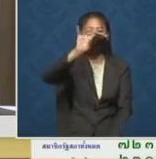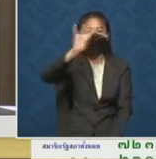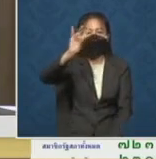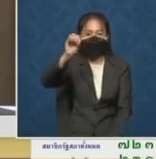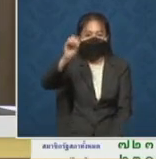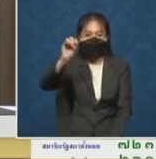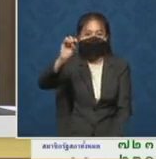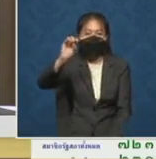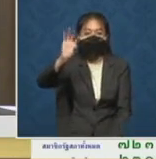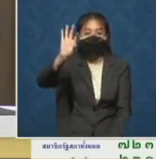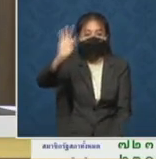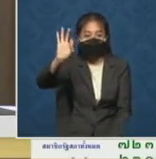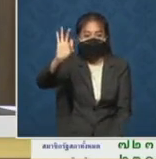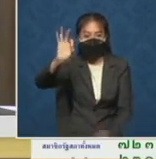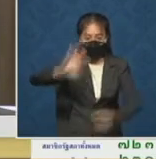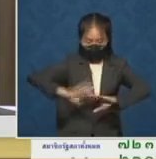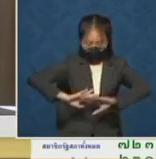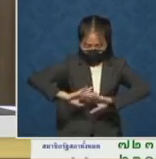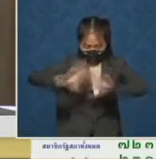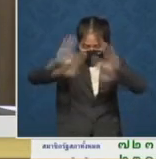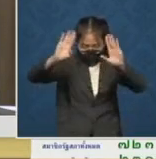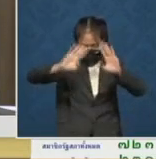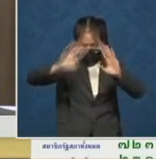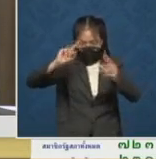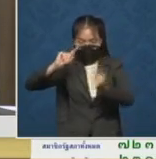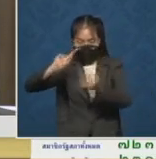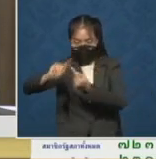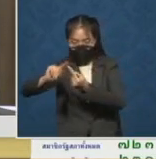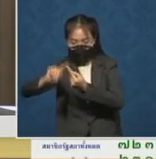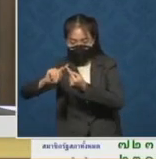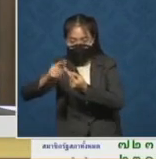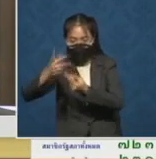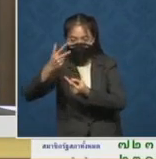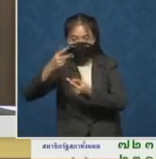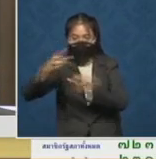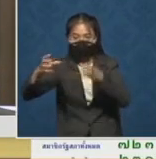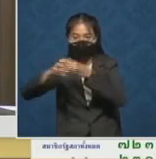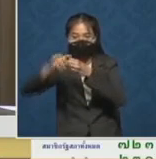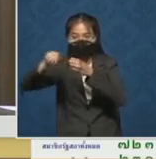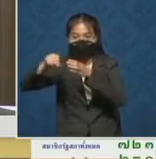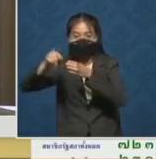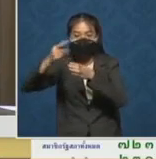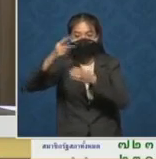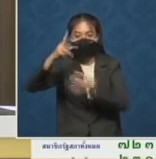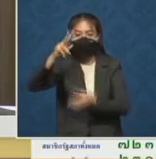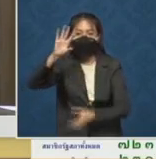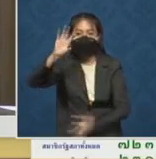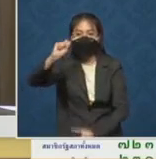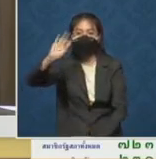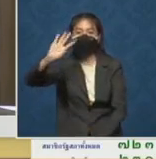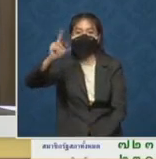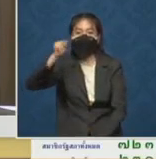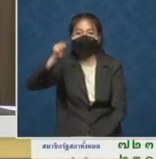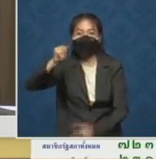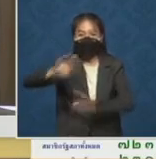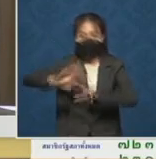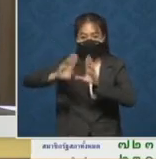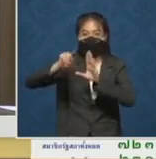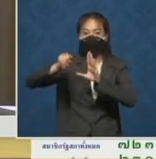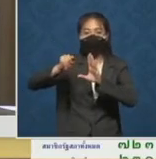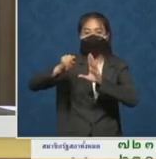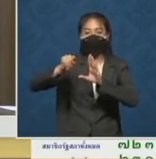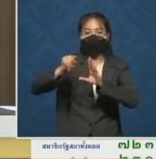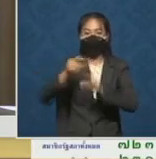รรมนูญ นะไม่มีใครชอบหรอก แต ่ เงื่อนไขที่จะเกิดรัฐประหารเนี่ยมันก็ต้องช่วยกันไม่ให้เกิดเงื่อนไขเห